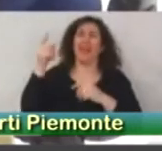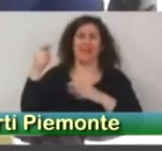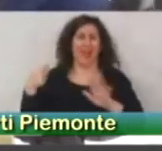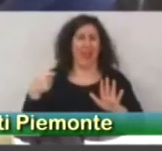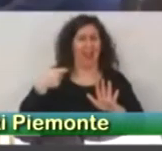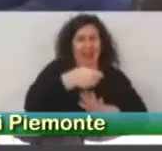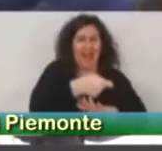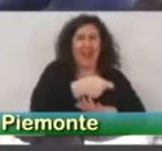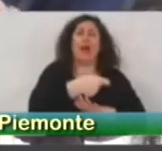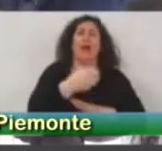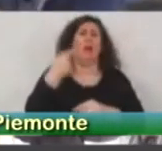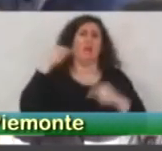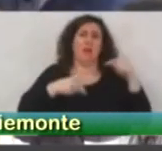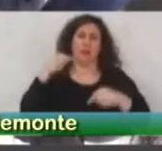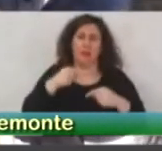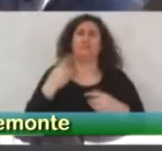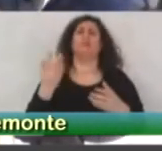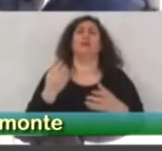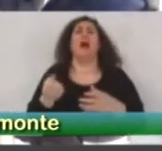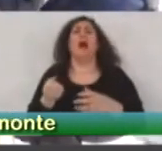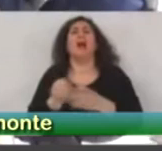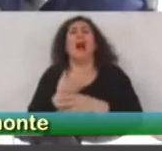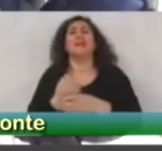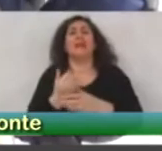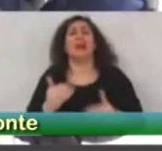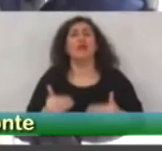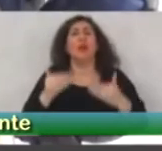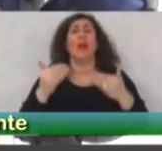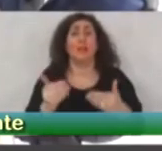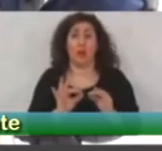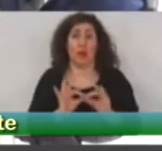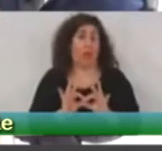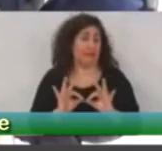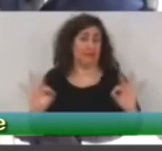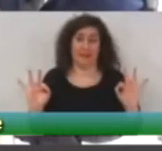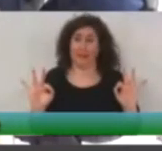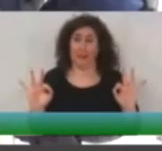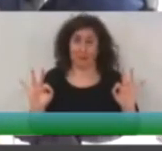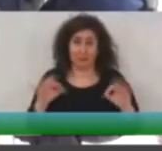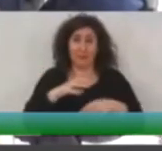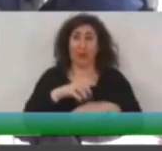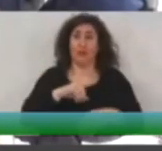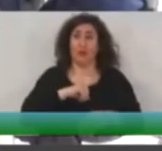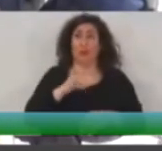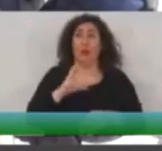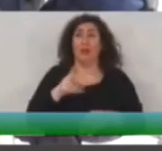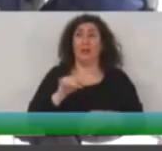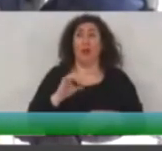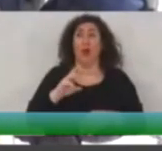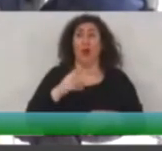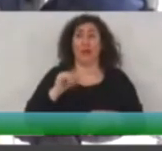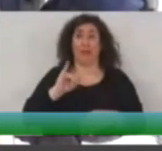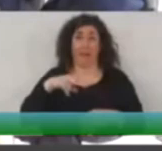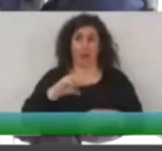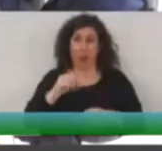ad arrivare alla cassa integrazione in deroga, nonostante il mio assessore Fiorino, che è qua con noi, ci